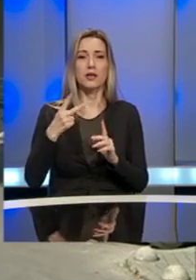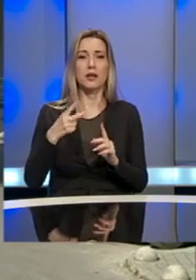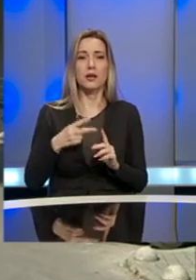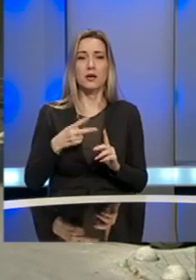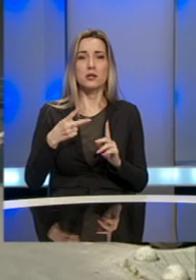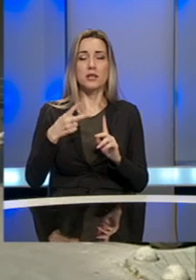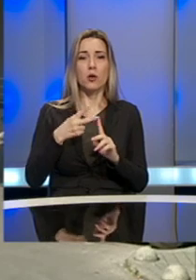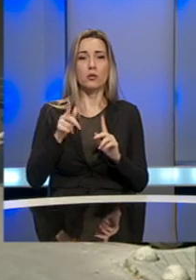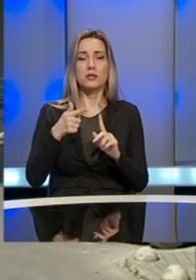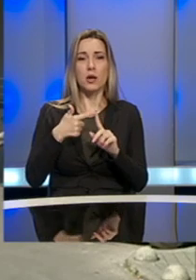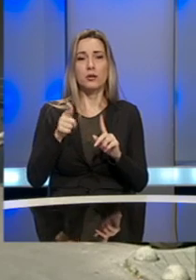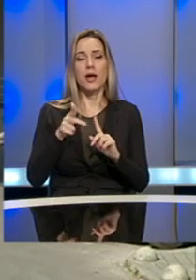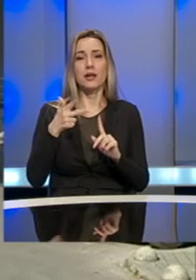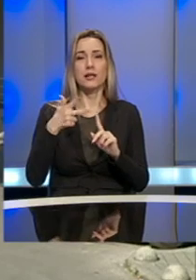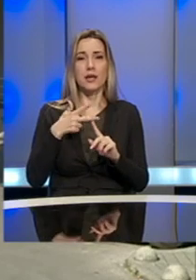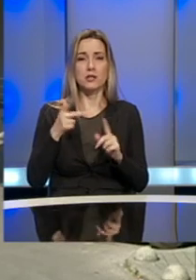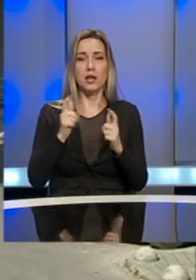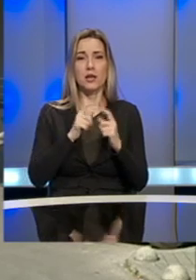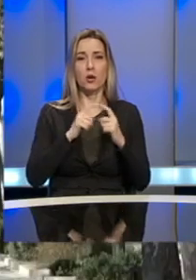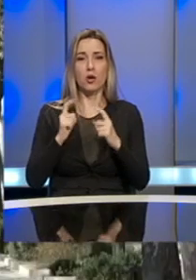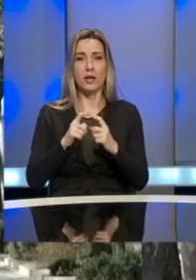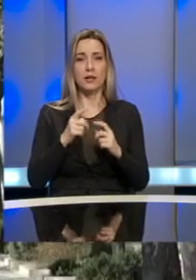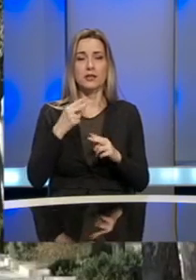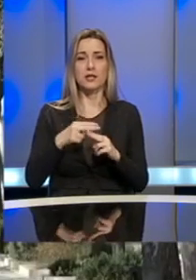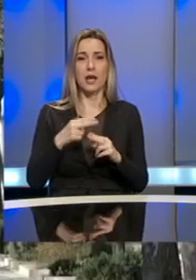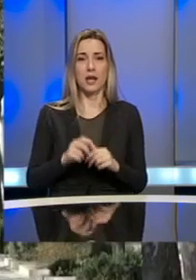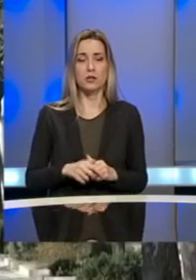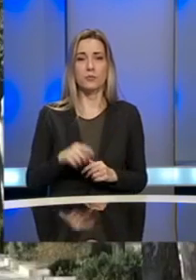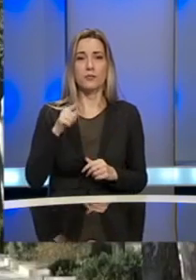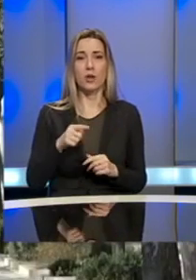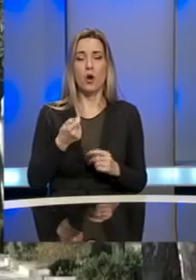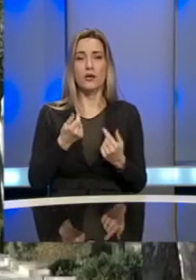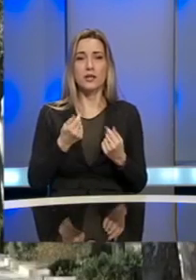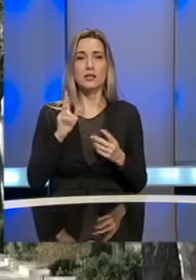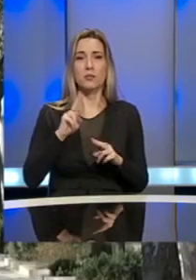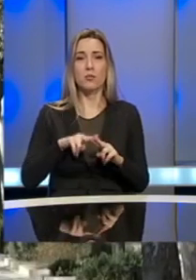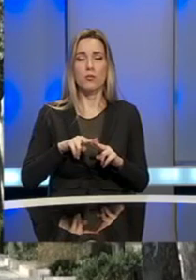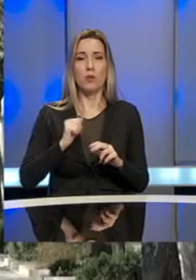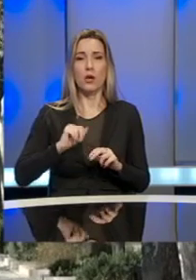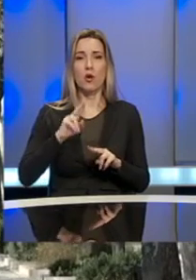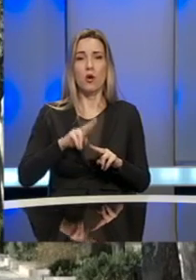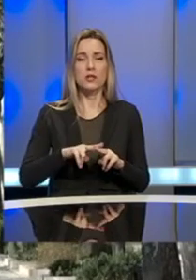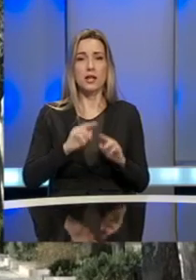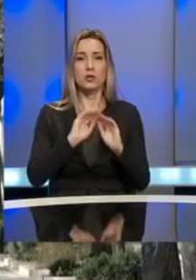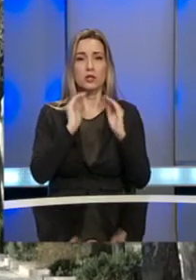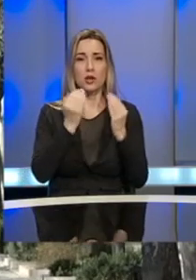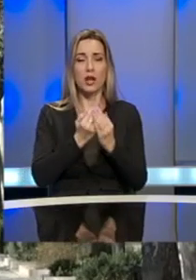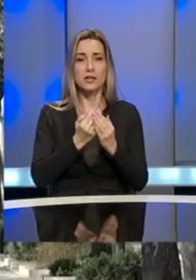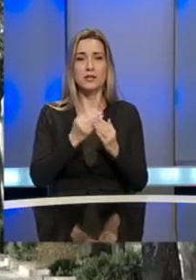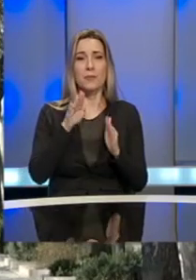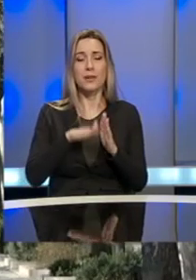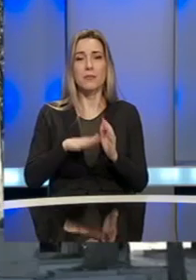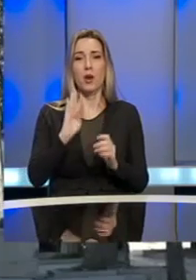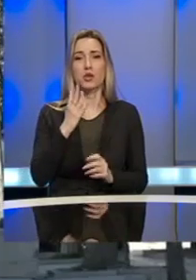ili tercijarni kontakti sa zarazom. Ovi rizici, kako kaže, moraju ostati u samoizolaciji minimalno